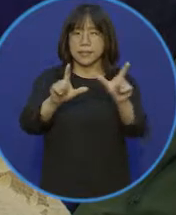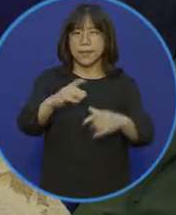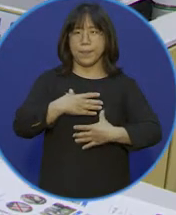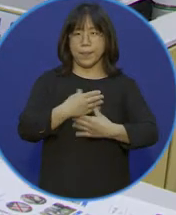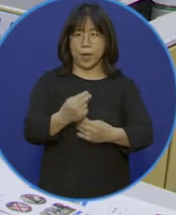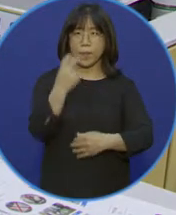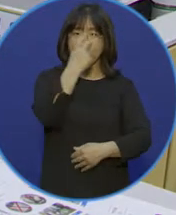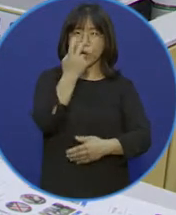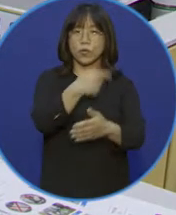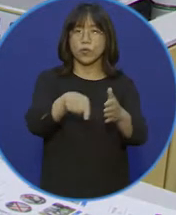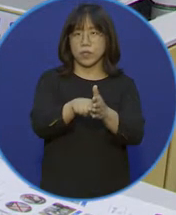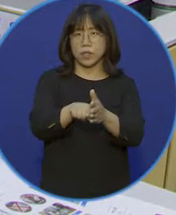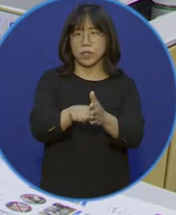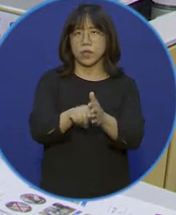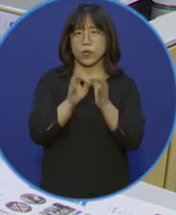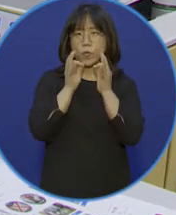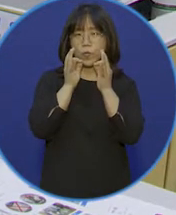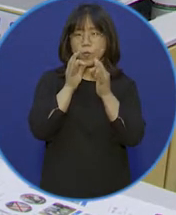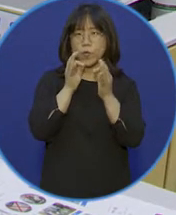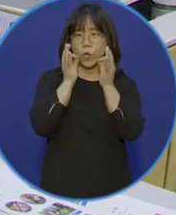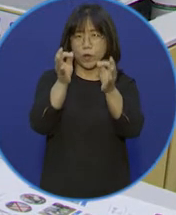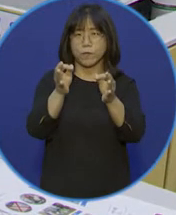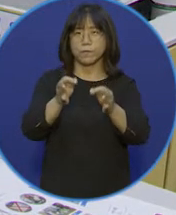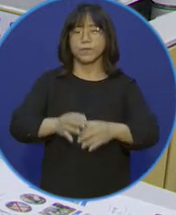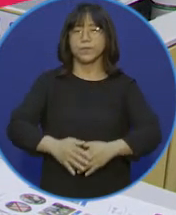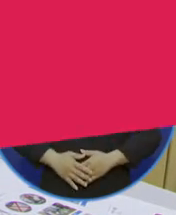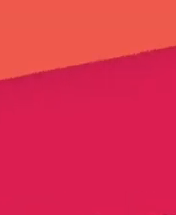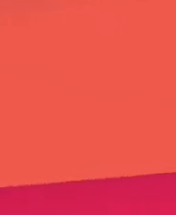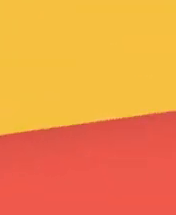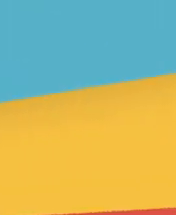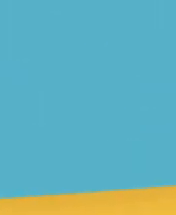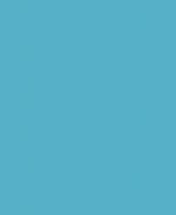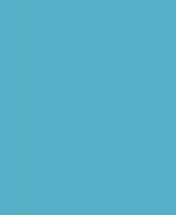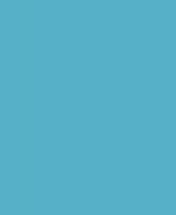위해 총력을 기울일 방침입니다.